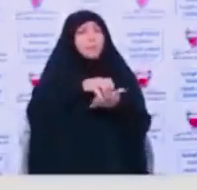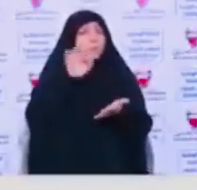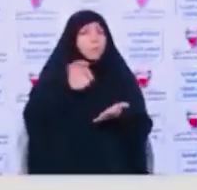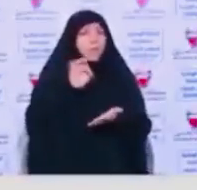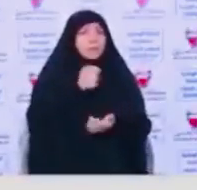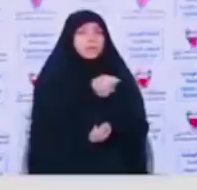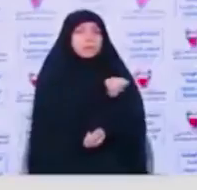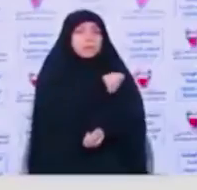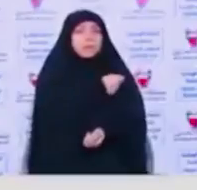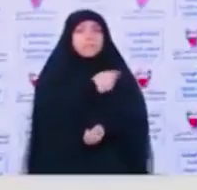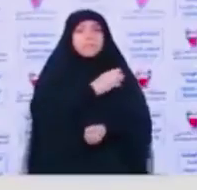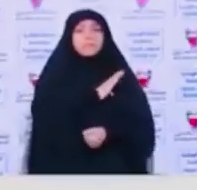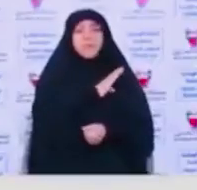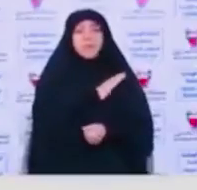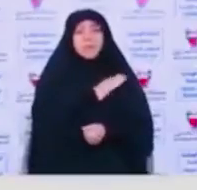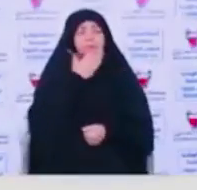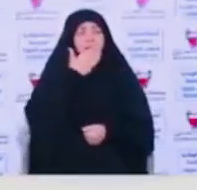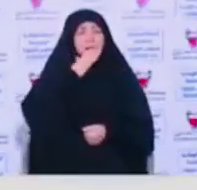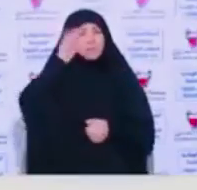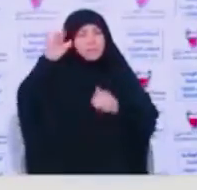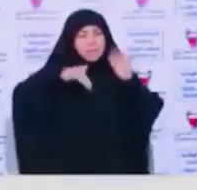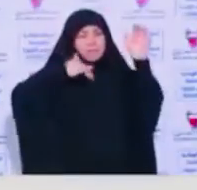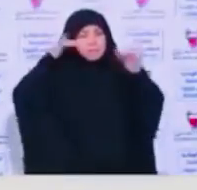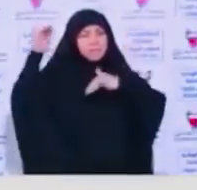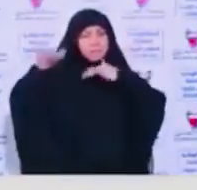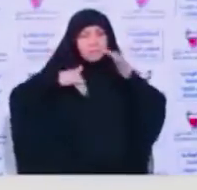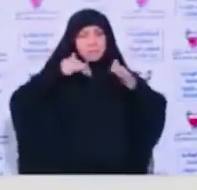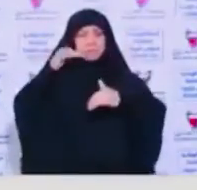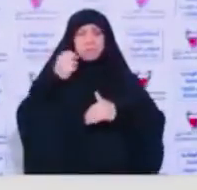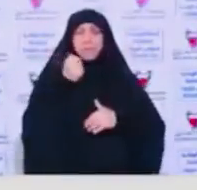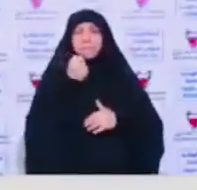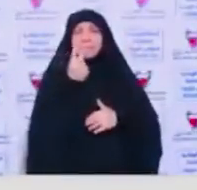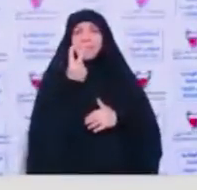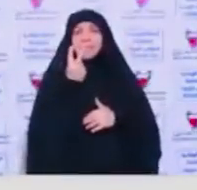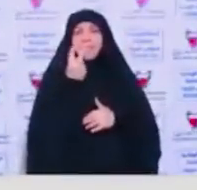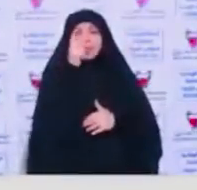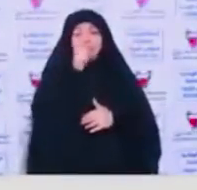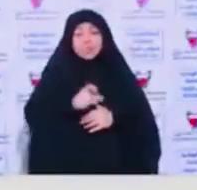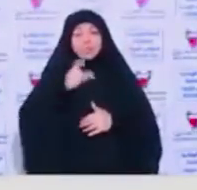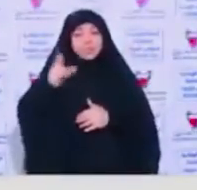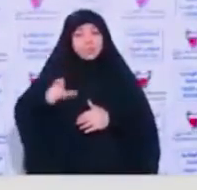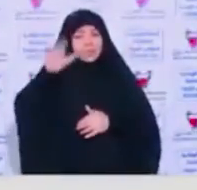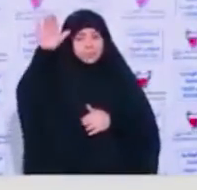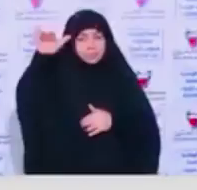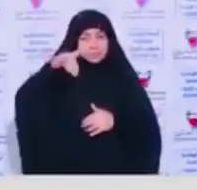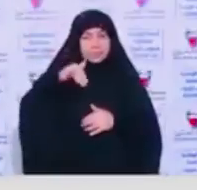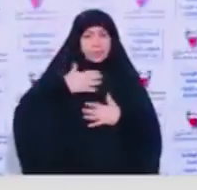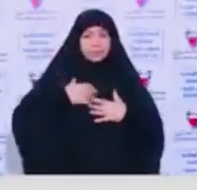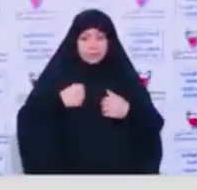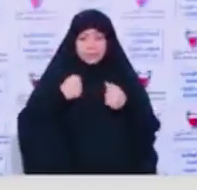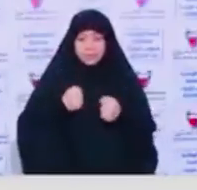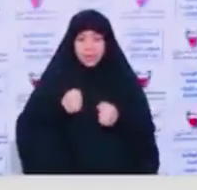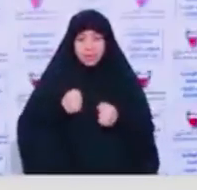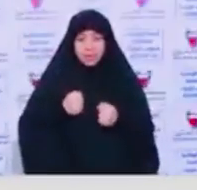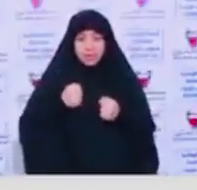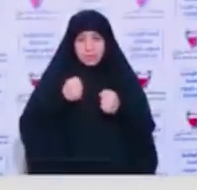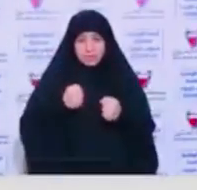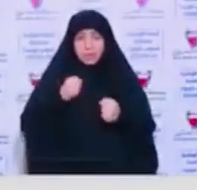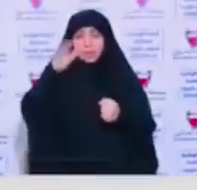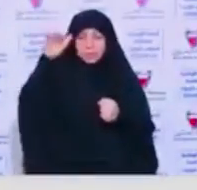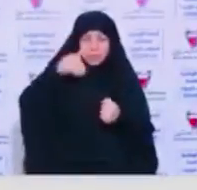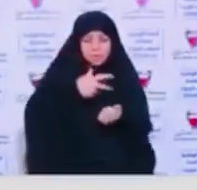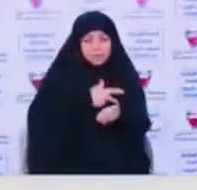أكثر من 200 متبرع أو متعافي من الكورونا، طبعا اللي تنطبق عليهم